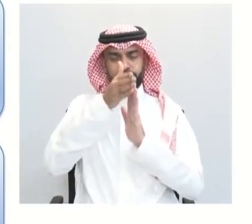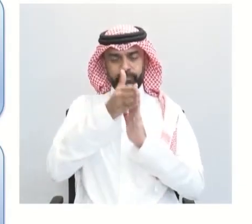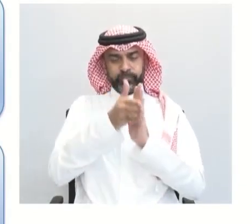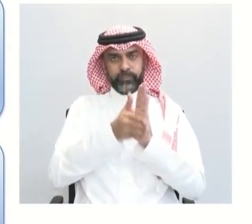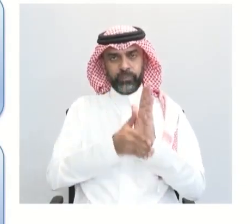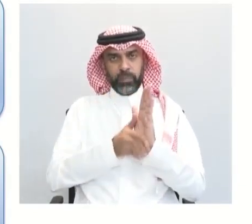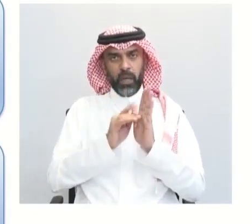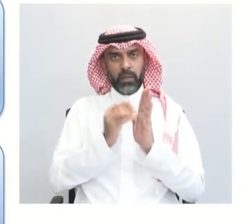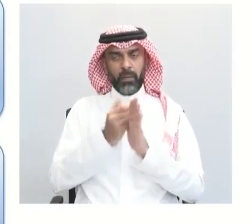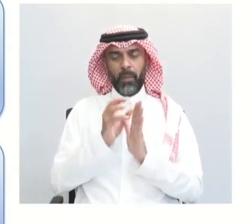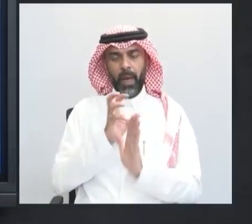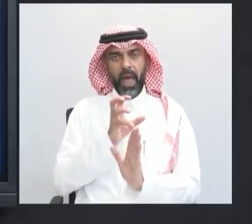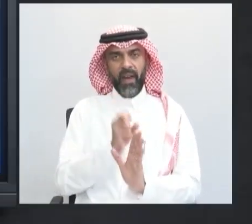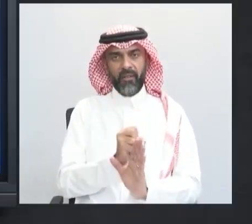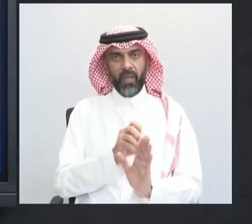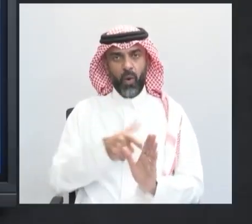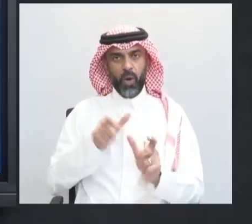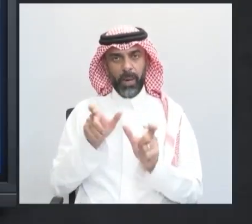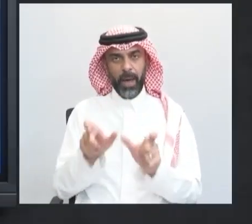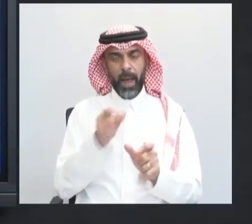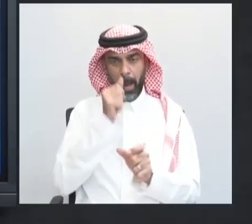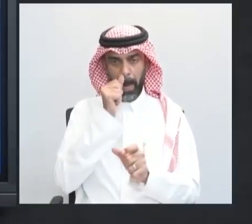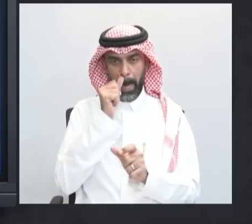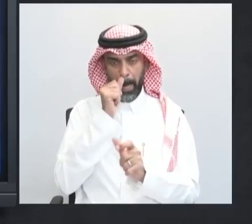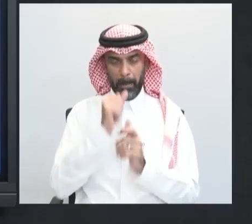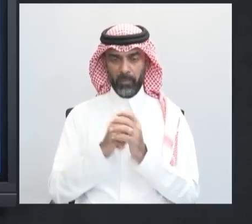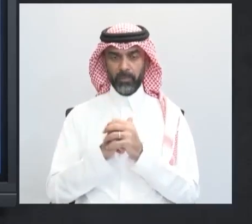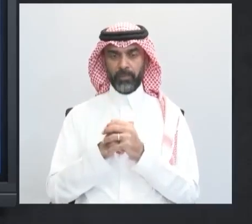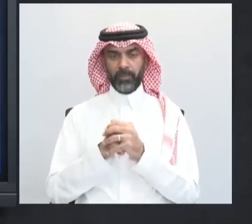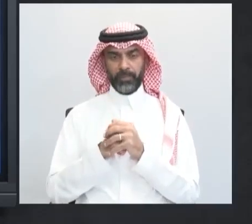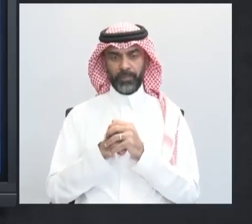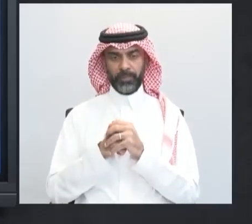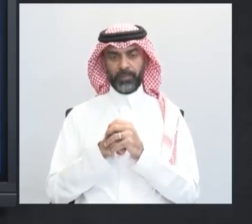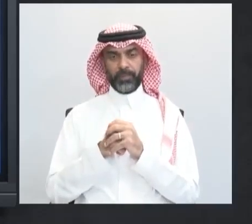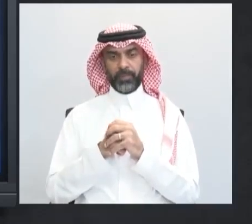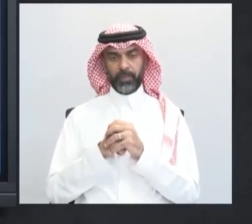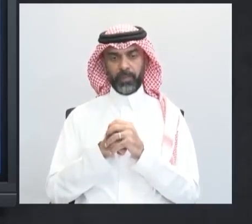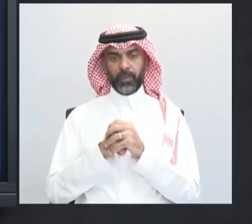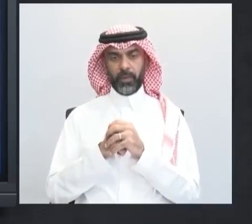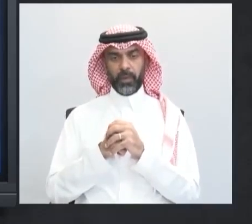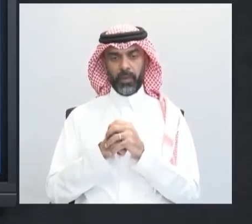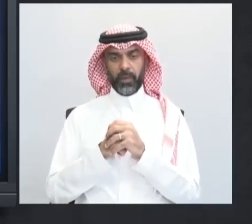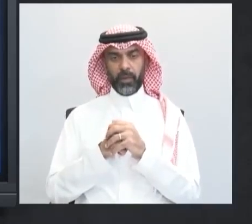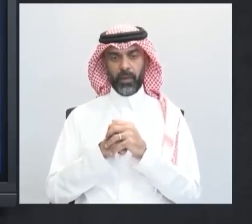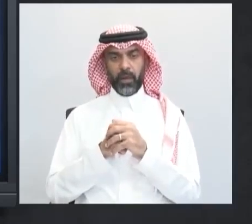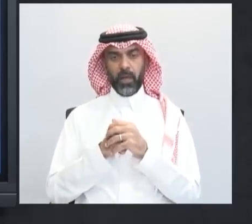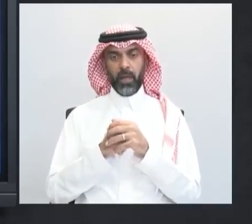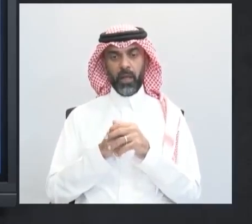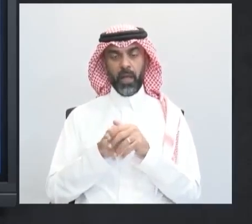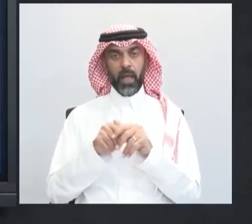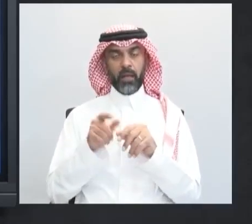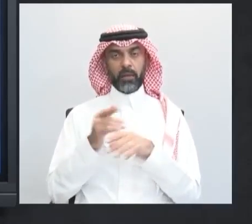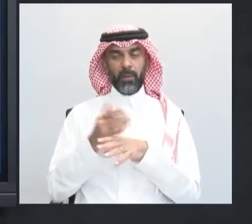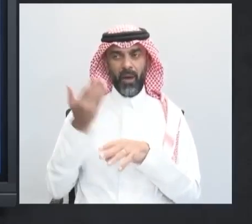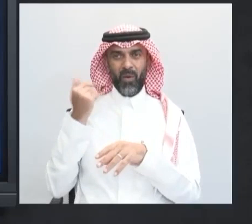عندما نذكر لكم في في الحقيقه العلميه التي ظهرت معنا في بدايه الدرس ذكرنا ان المعده تجدد هذه البطانه